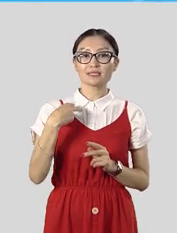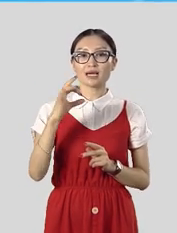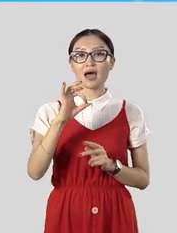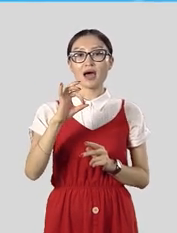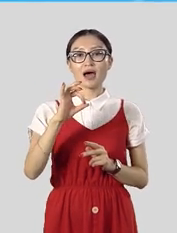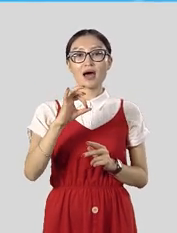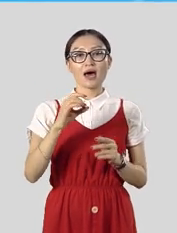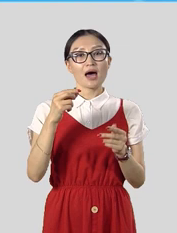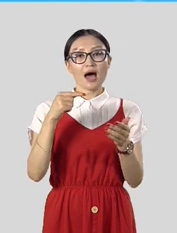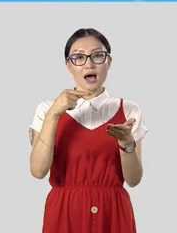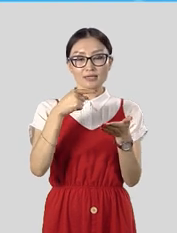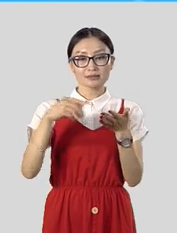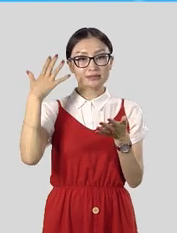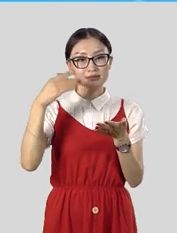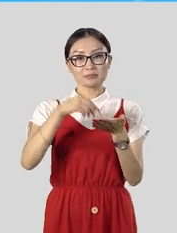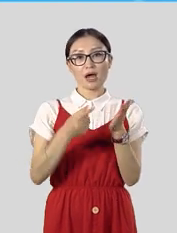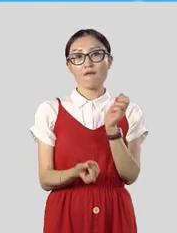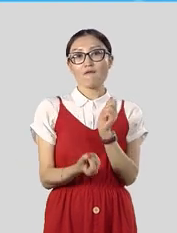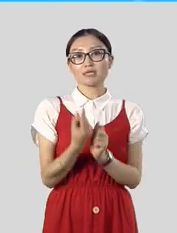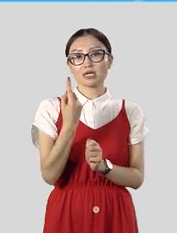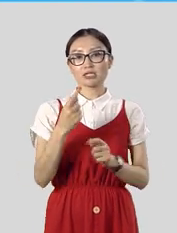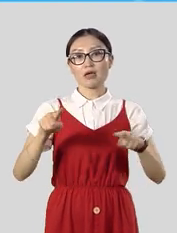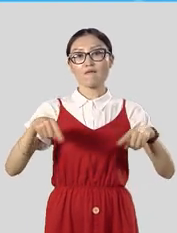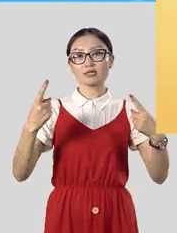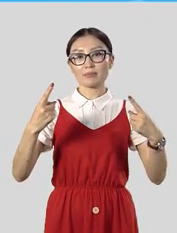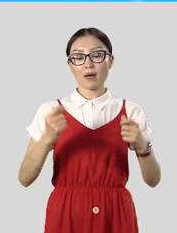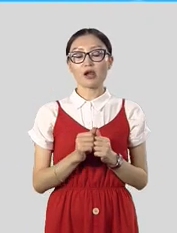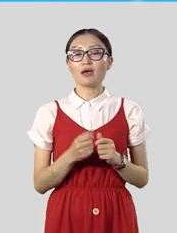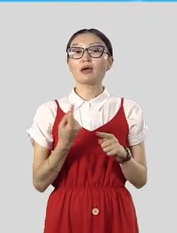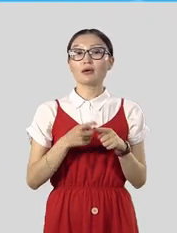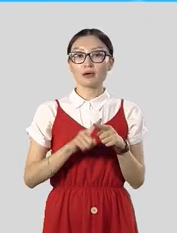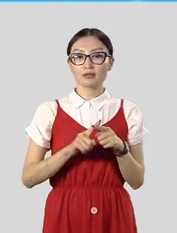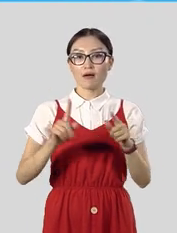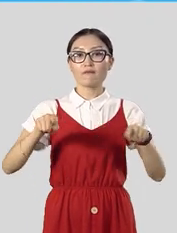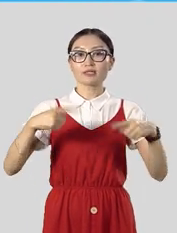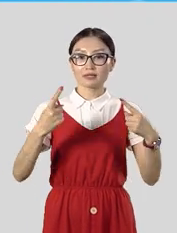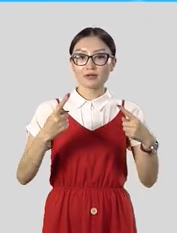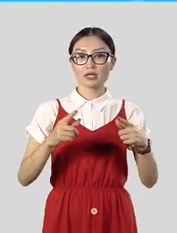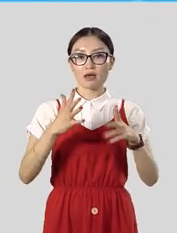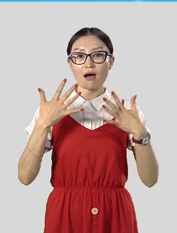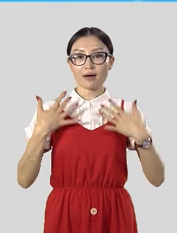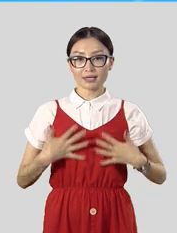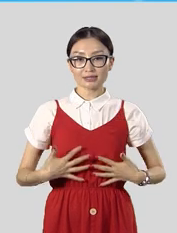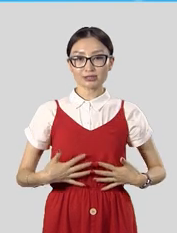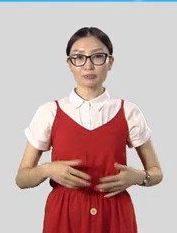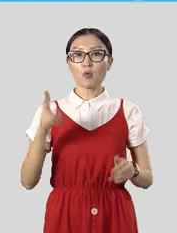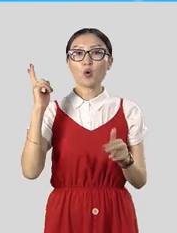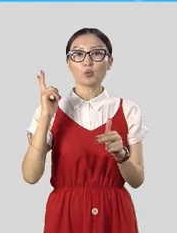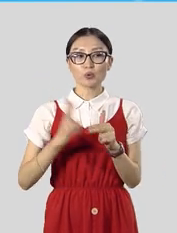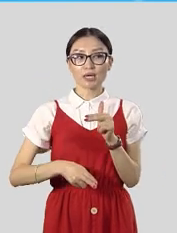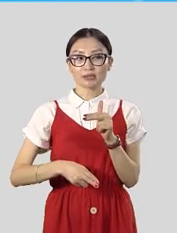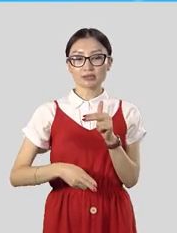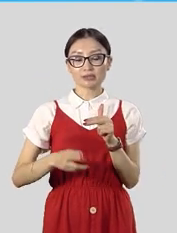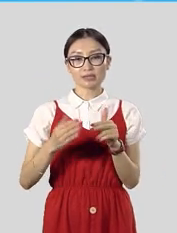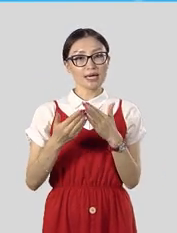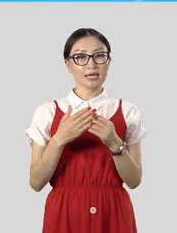«regeneratio» означает возрождение, возобновление. Это восстановление организмом утраченных